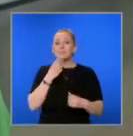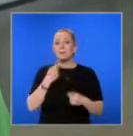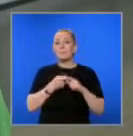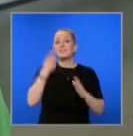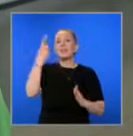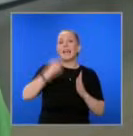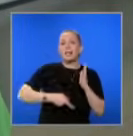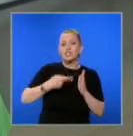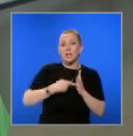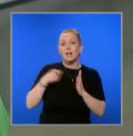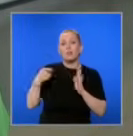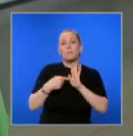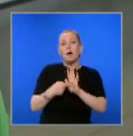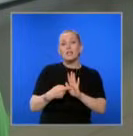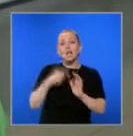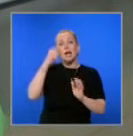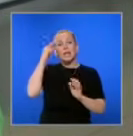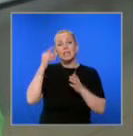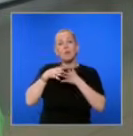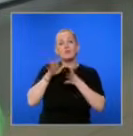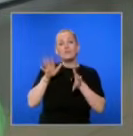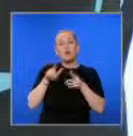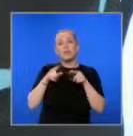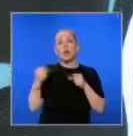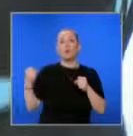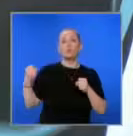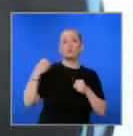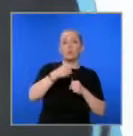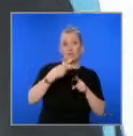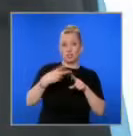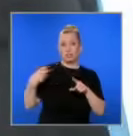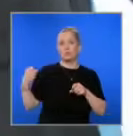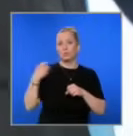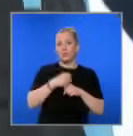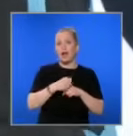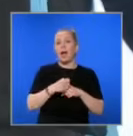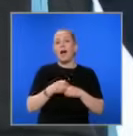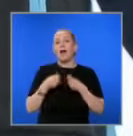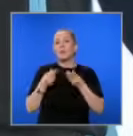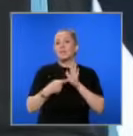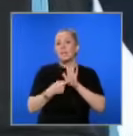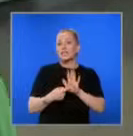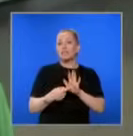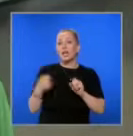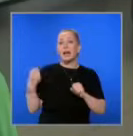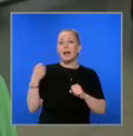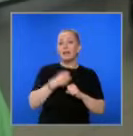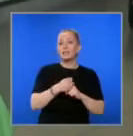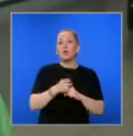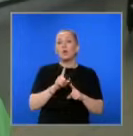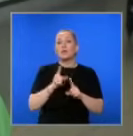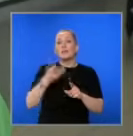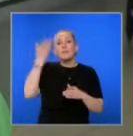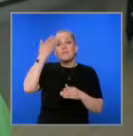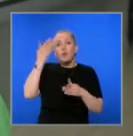тази ситуация, защото показа, че аркадата е отворена от чист удар. Ако беше дал, че аркадата се е получила, нали, от неволно